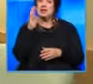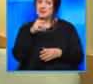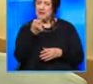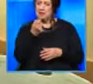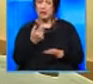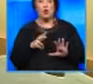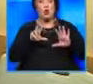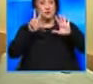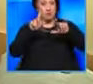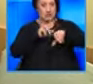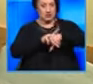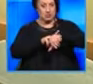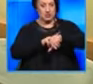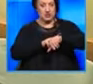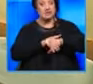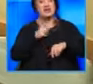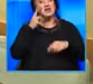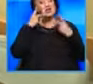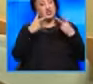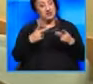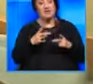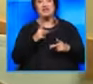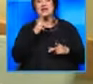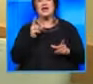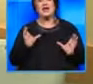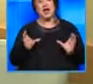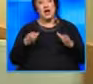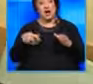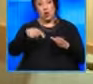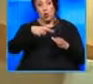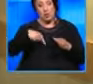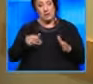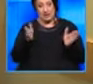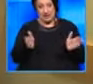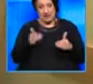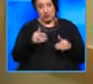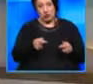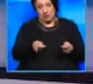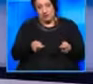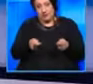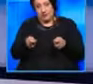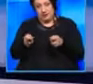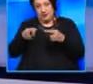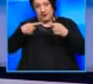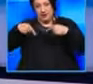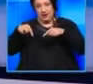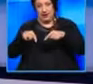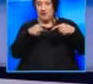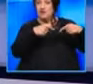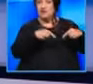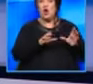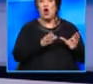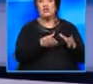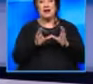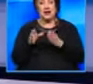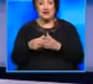ще се включим вече с секционната избирателна комисия, която се надявам се качва тук с урните. Цвети, благодаря ти. Благодарим